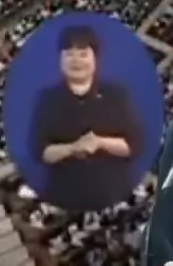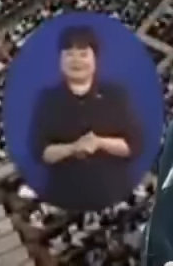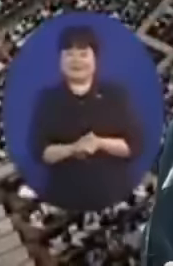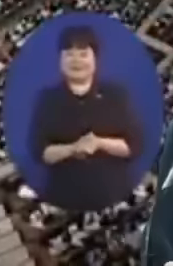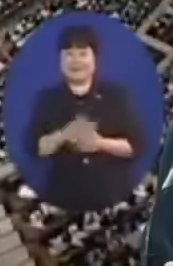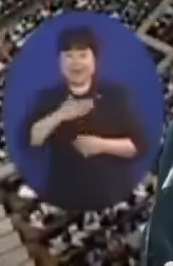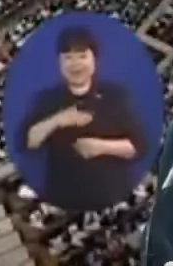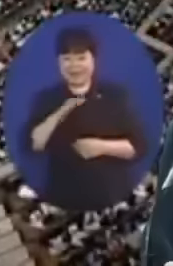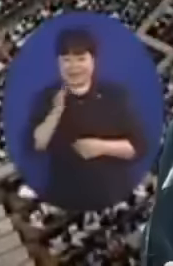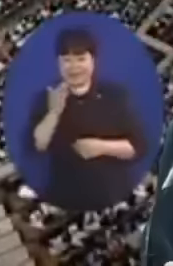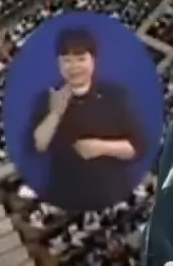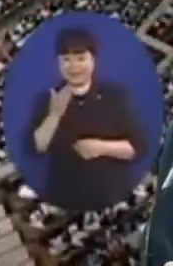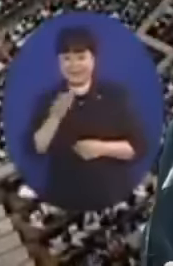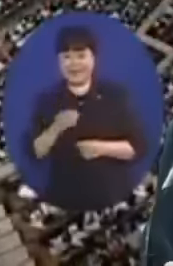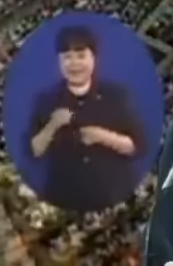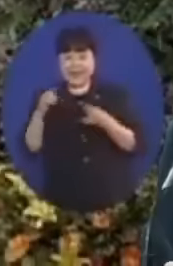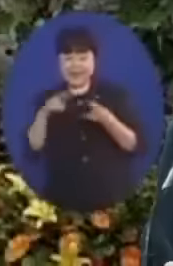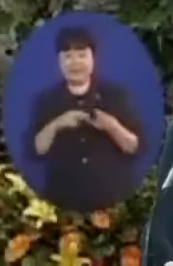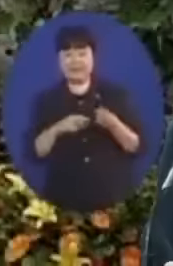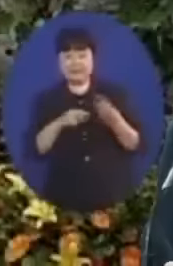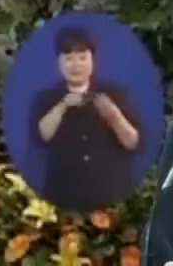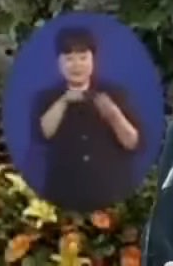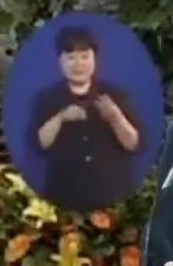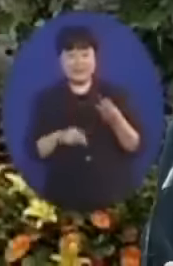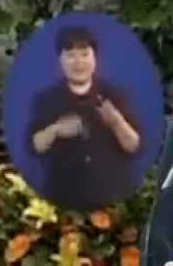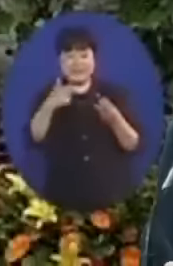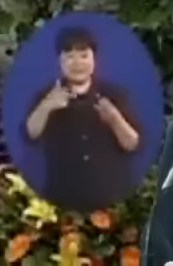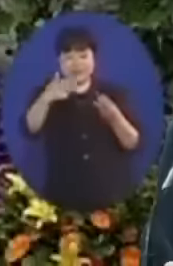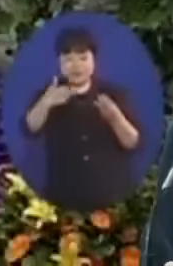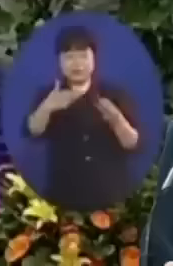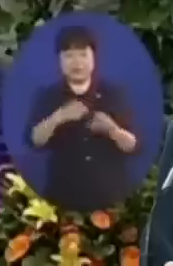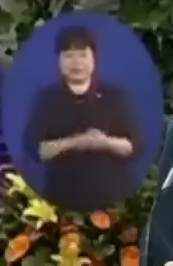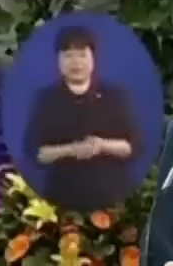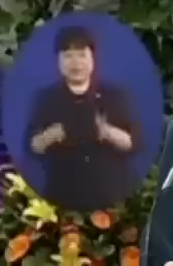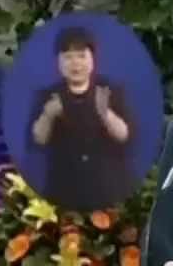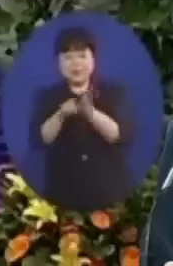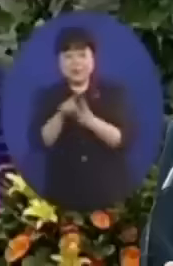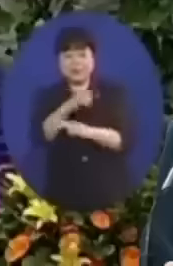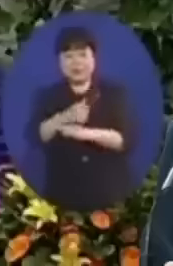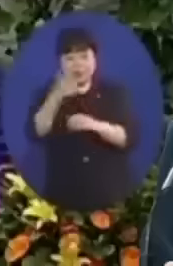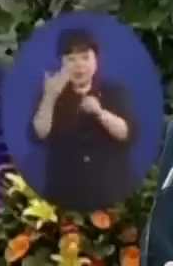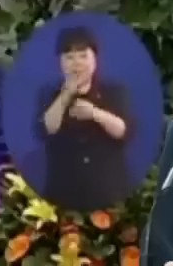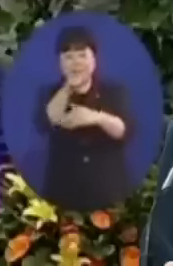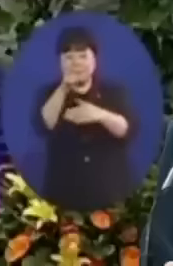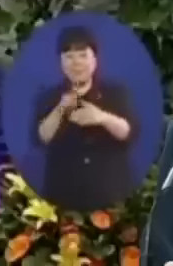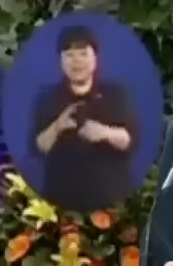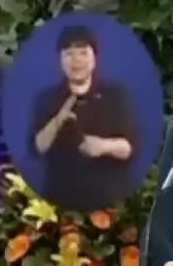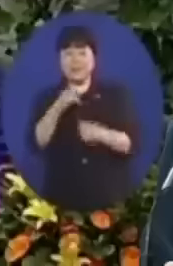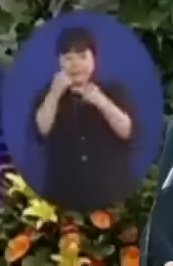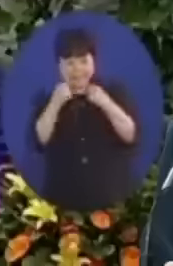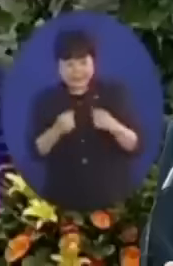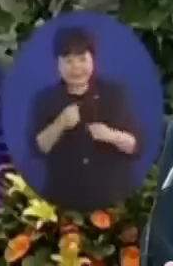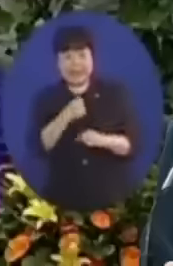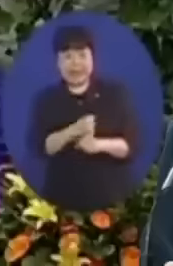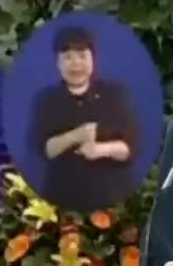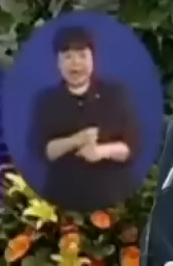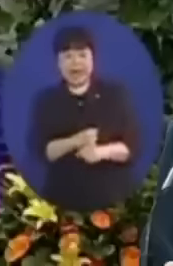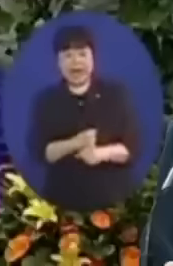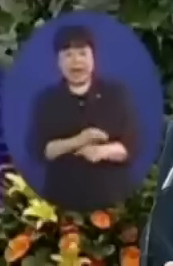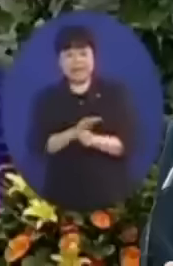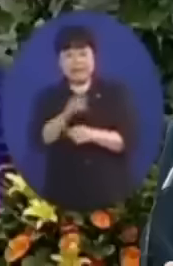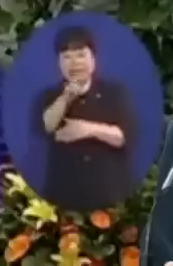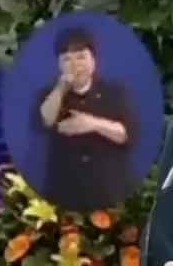알아야 됩니다. 에베소 3장 17절로 19절에 믿음으로 말미암아 그리스도께서 너희 마음에 계시게 하옵시고 너희가